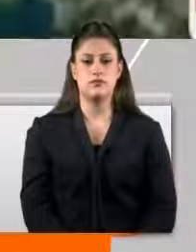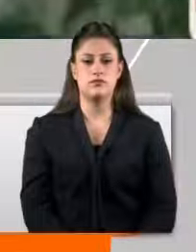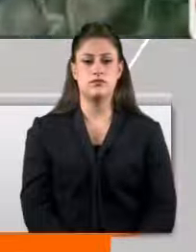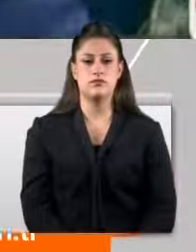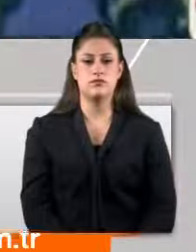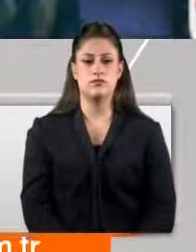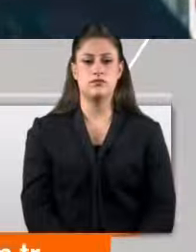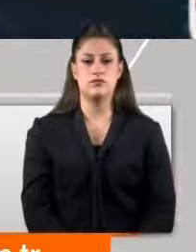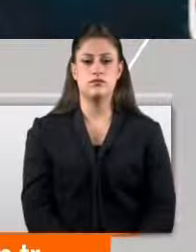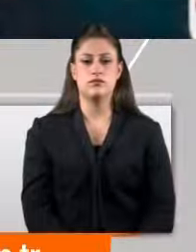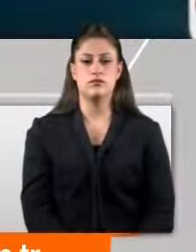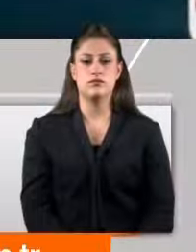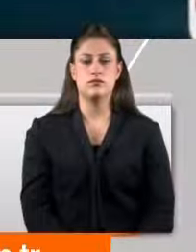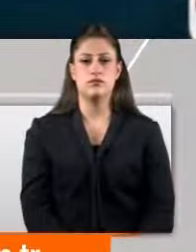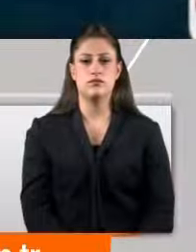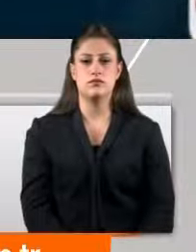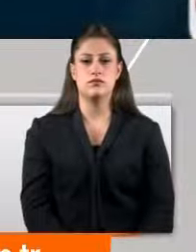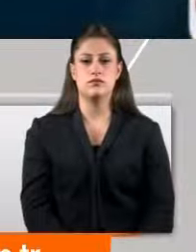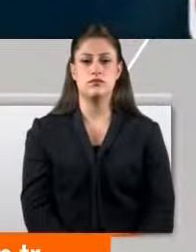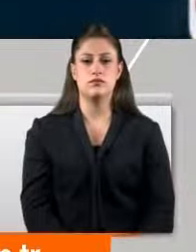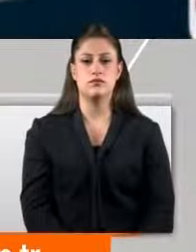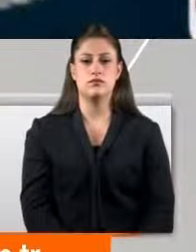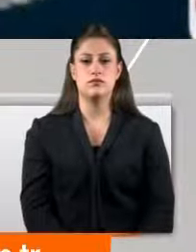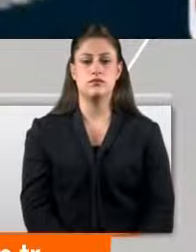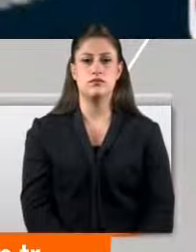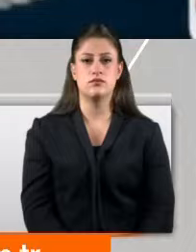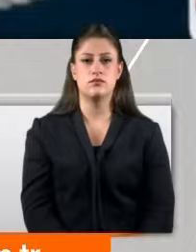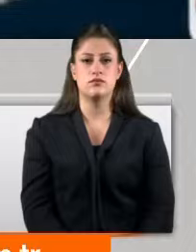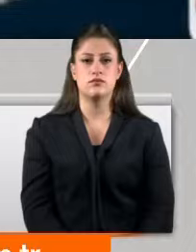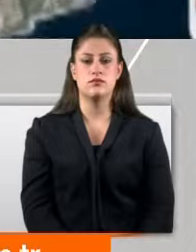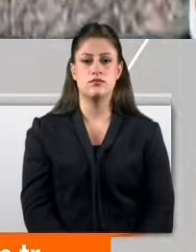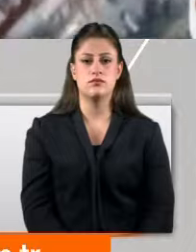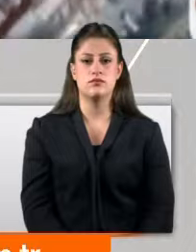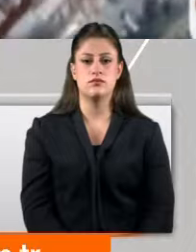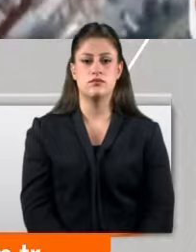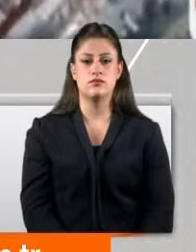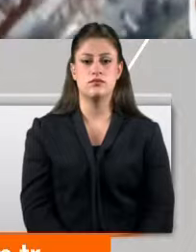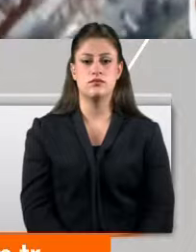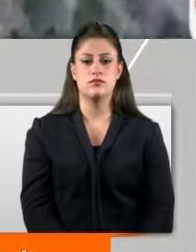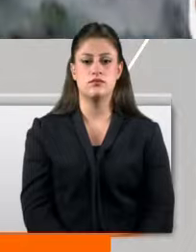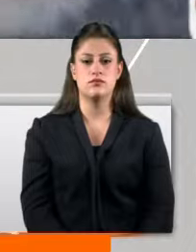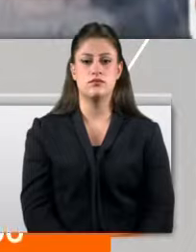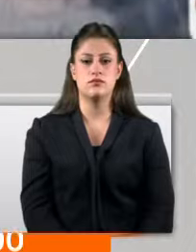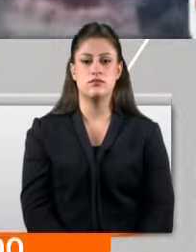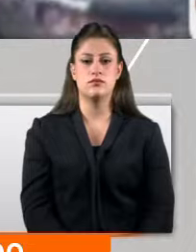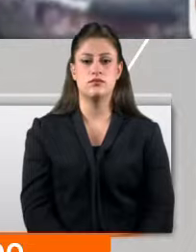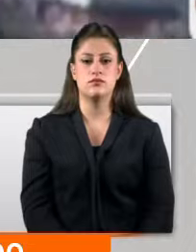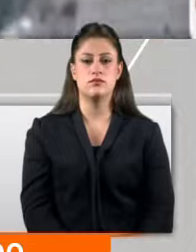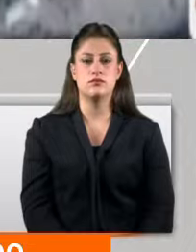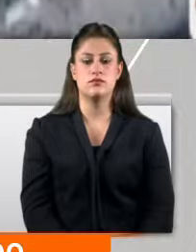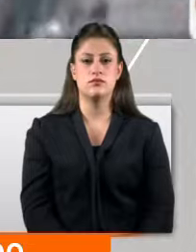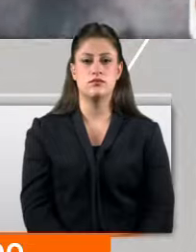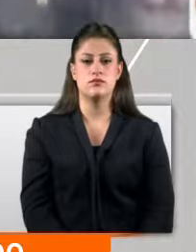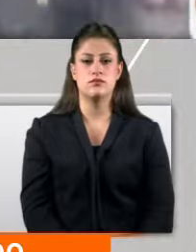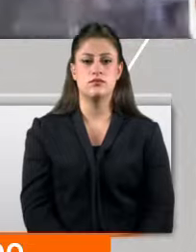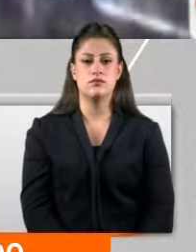Peşin kolaylığı sağlıyor. Gidip görmek zorunda kalmıyor. Güncel verileri takip ediyor. Yakınlaşarak alarmı olup olmadığını bile